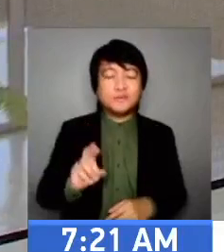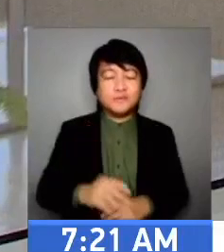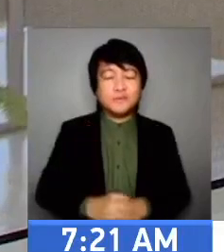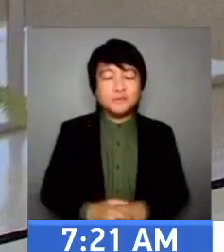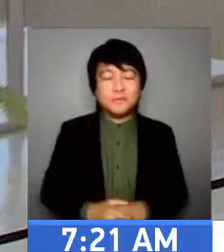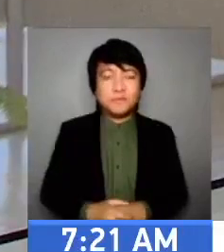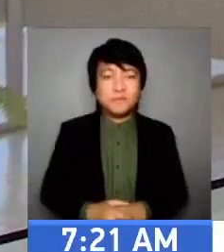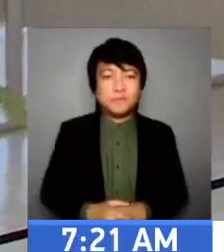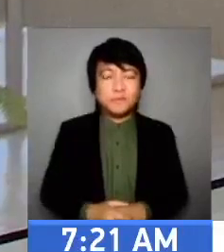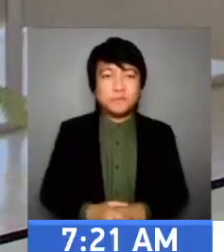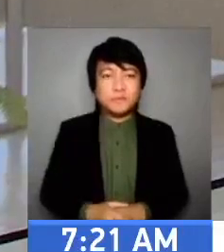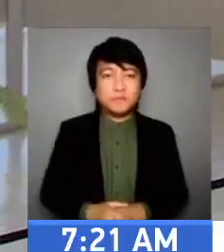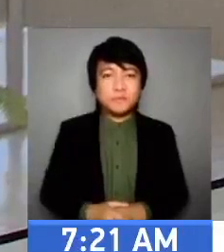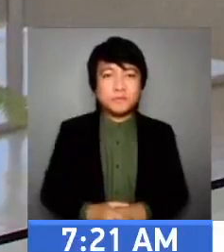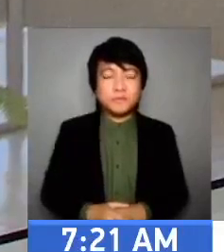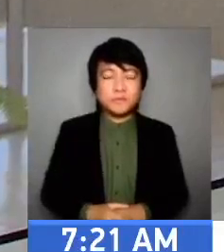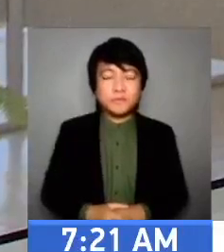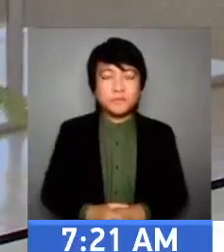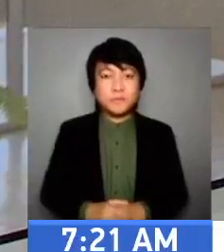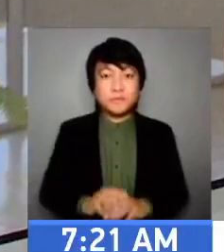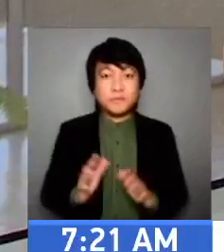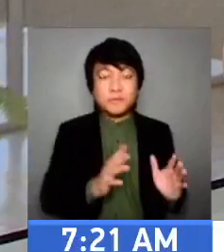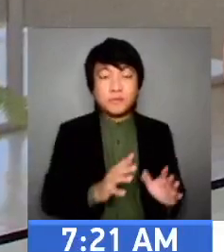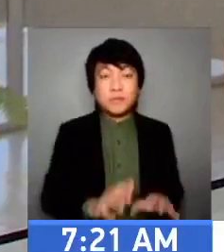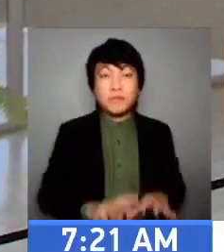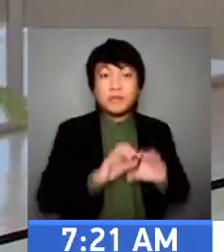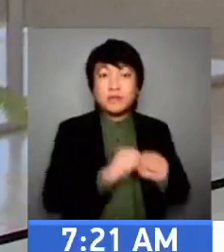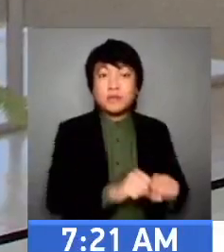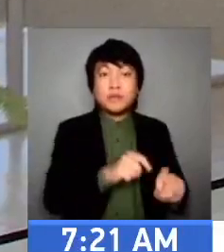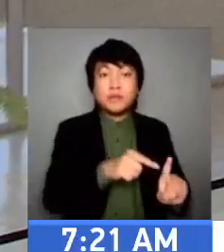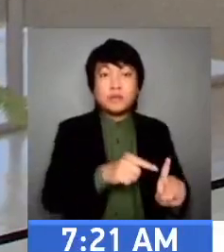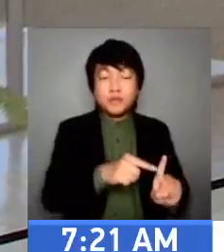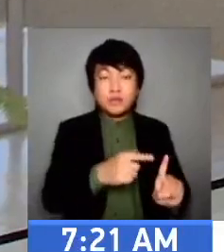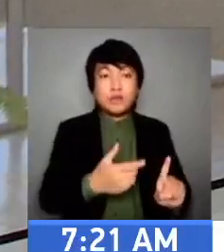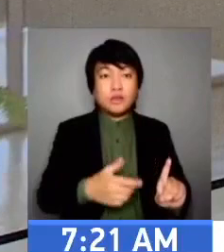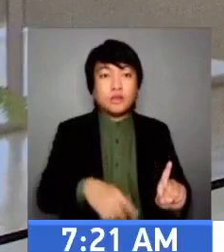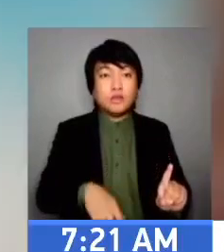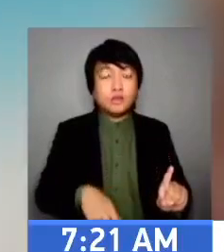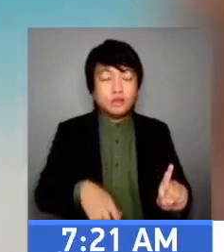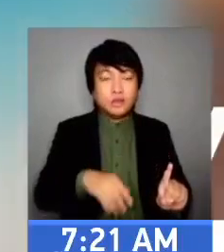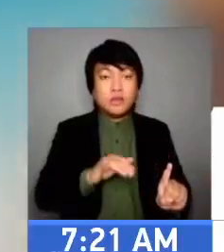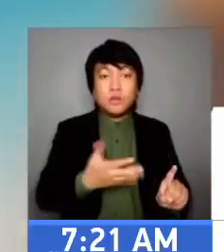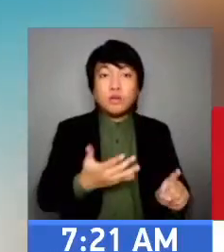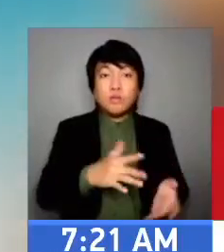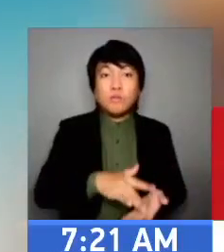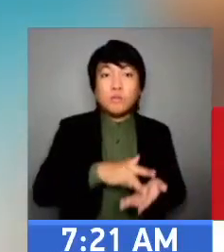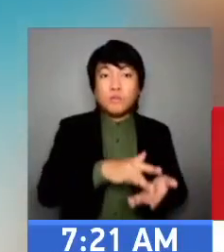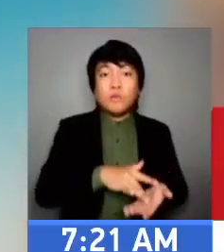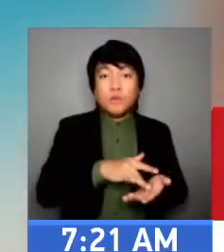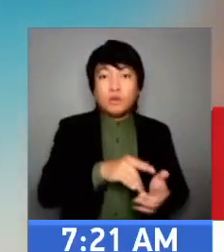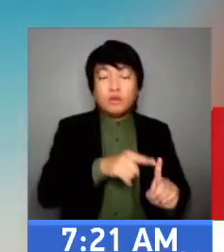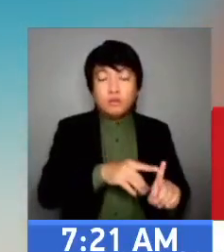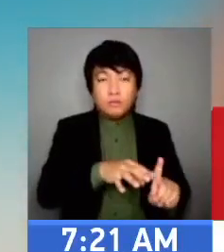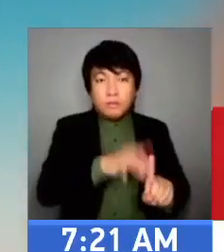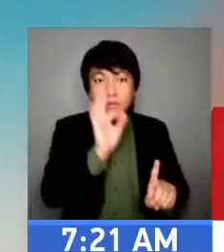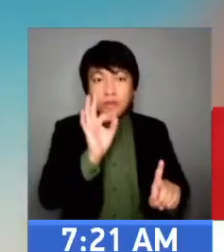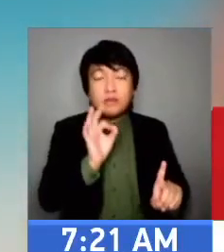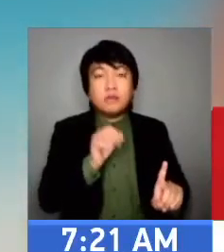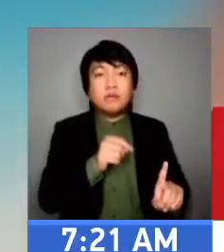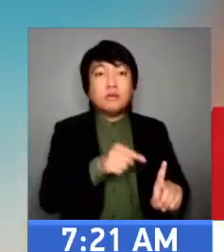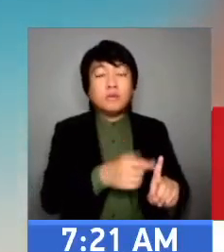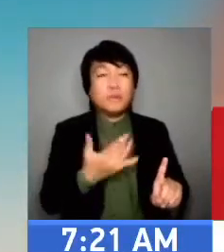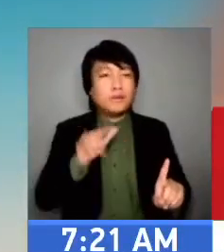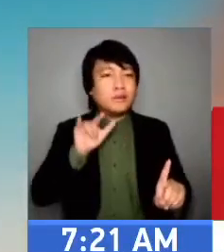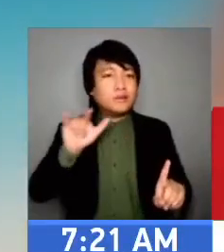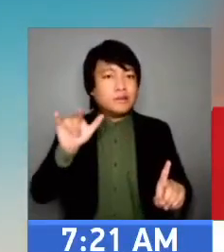Ito naman, inaresto ang supermodel na si Gigi Hadid sa Cayman Islands. Ito ay matapos siyang makuhanan ng customs officer sa paliparan ng marijuana